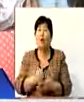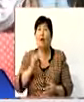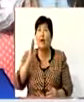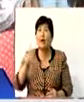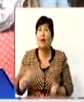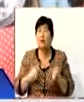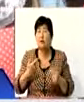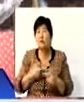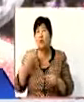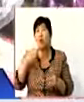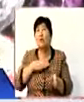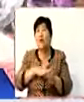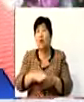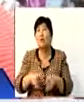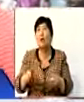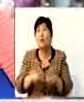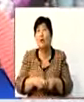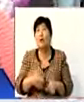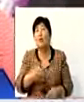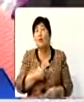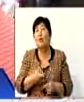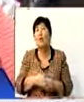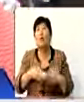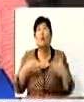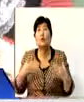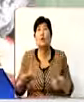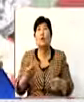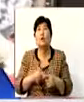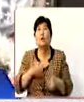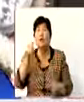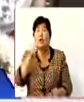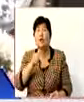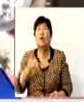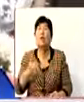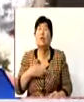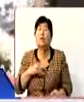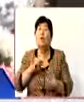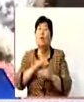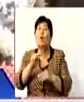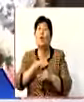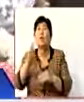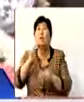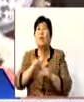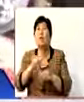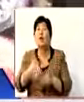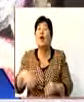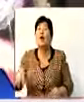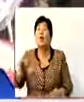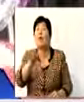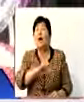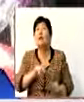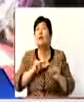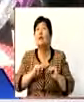Мен сол үмітті ақтауға деген ниетім өте зор. Соның жолында мен оқытып отырған, білім беріп отырған барша